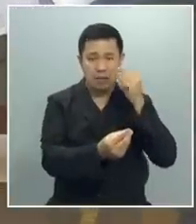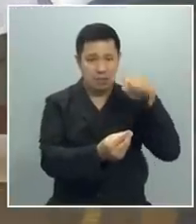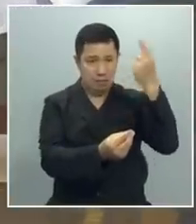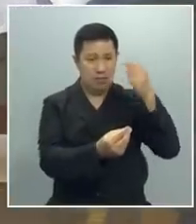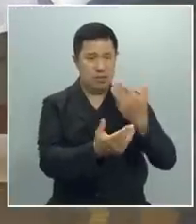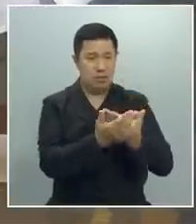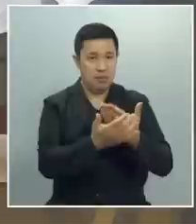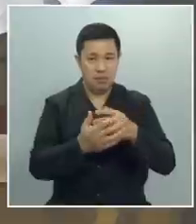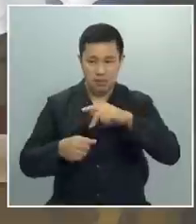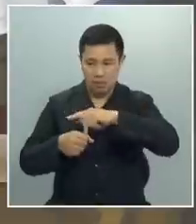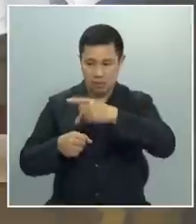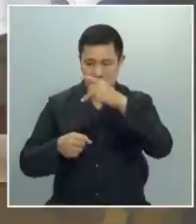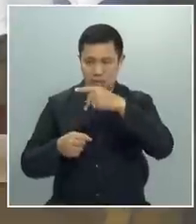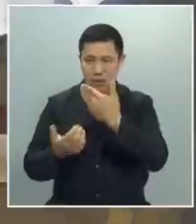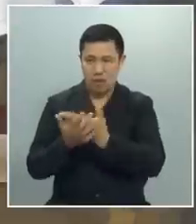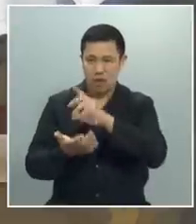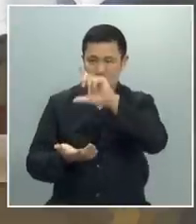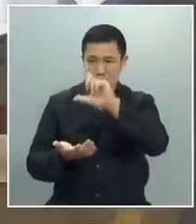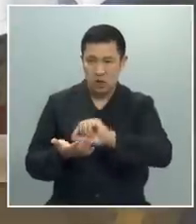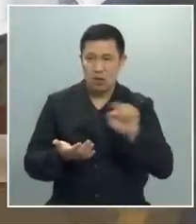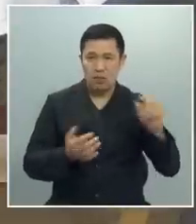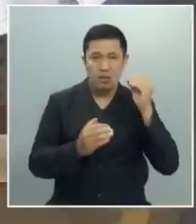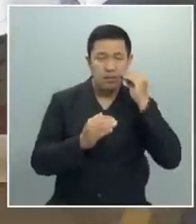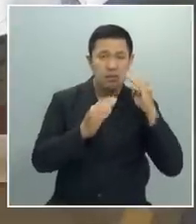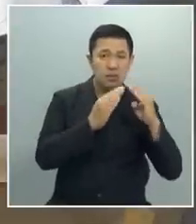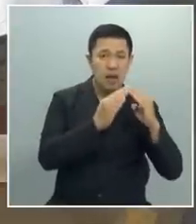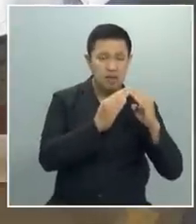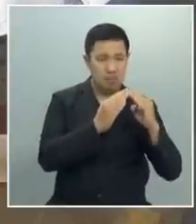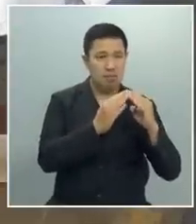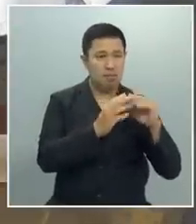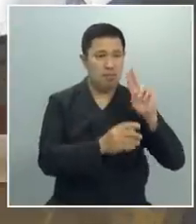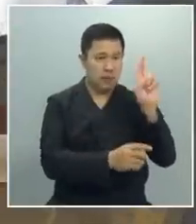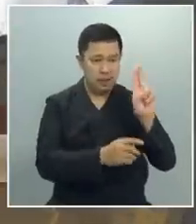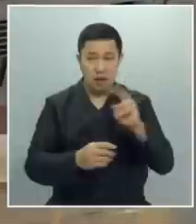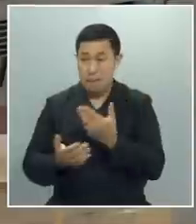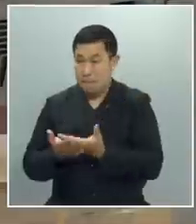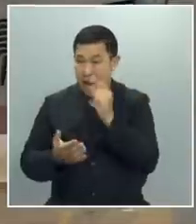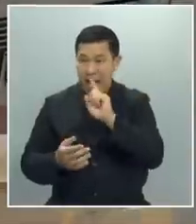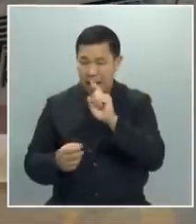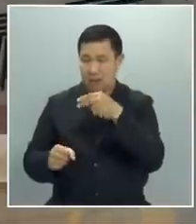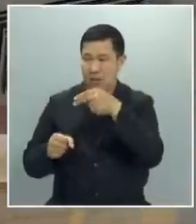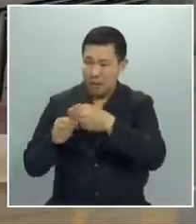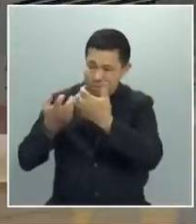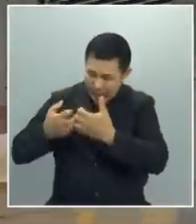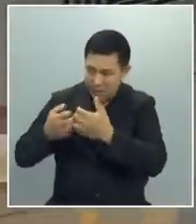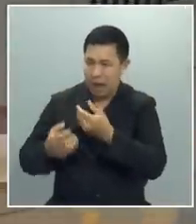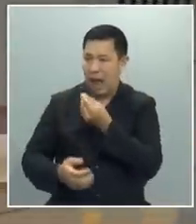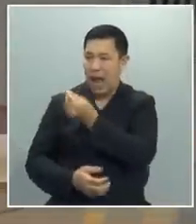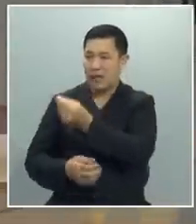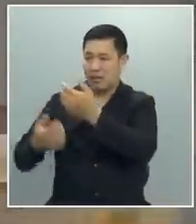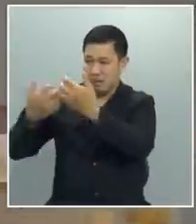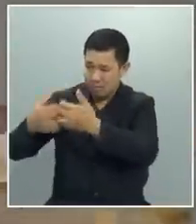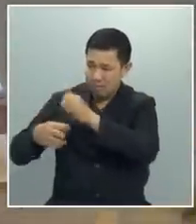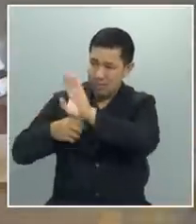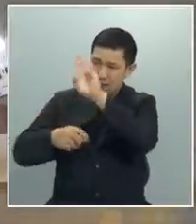เป็นแหล่งพลังงานที่ถูกนะคะให้มาอยู่อาศัยก่อนไอที่ไม่ถูกคือแพงกว่าเอาไปให้กลุ่มอื่นๆคน